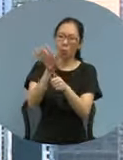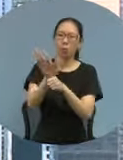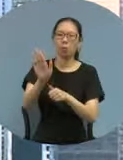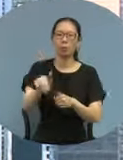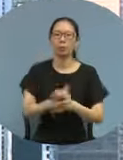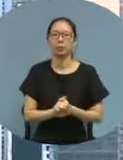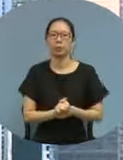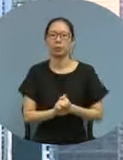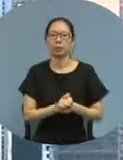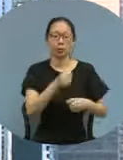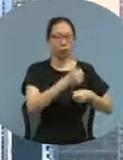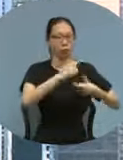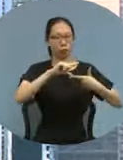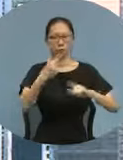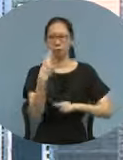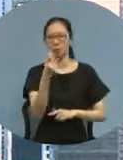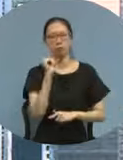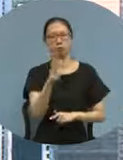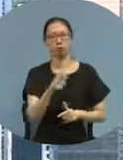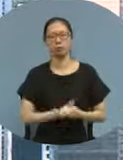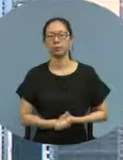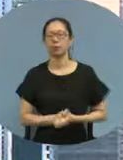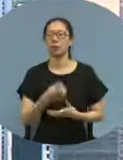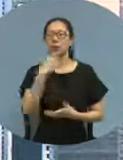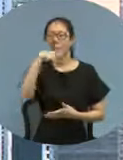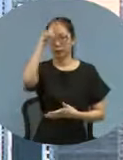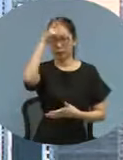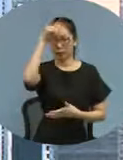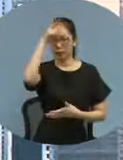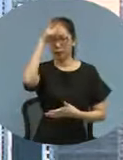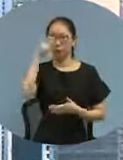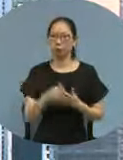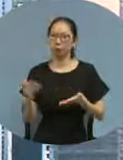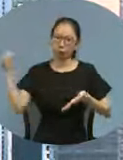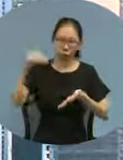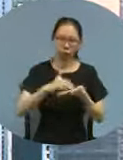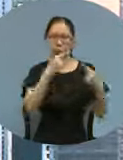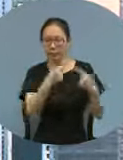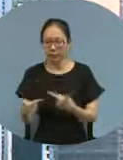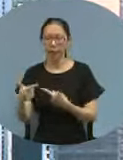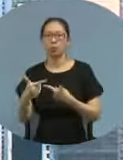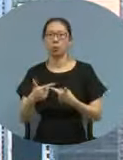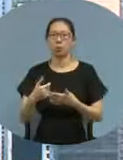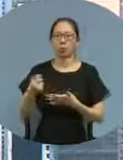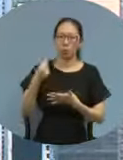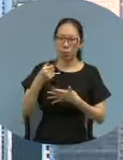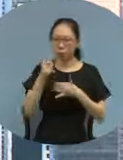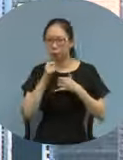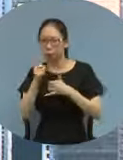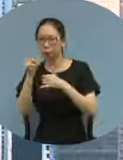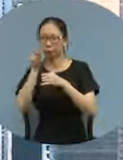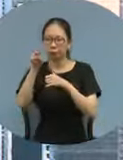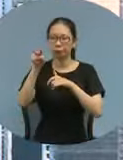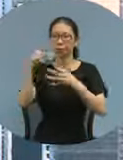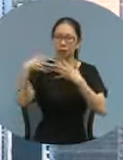的協助，是不會有雙重的標準。特區政府一如既往會繼續積極地去跟進這